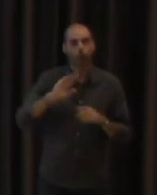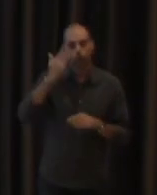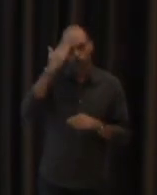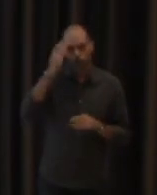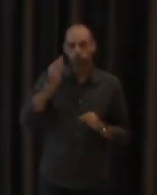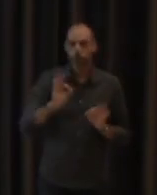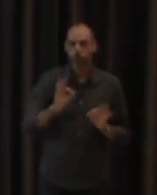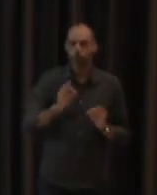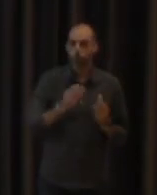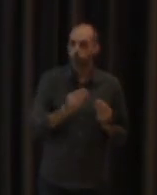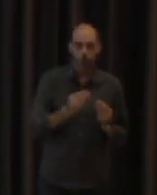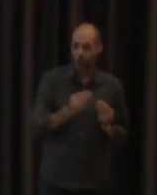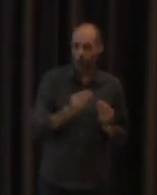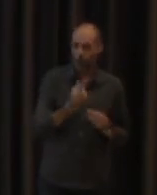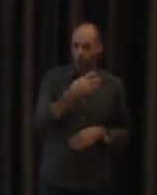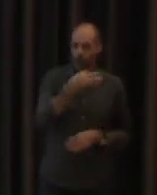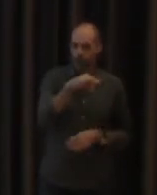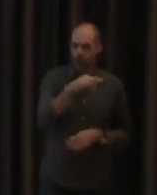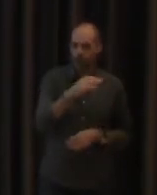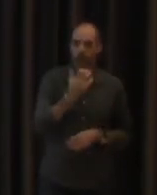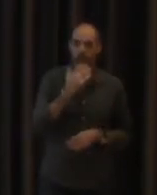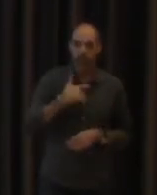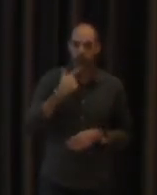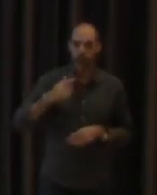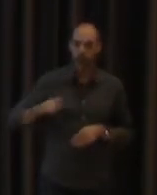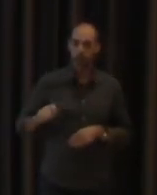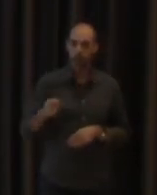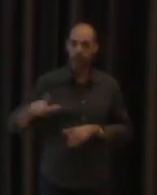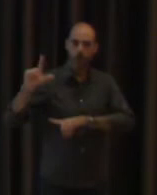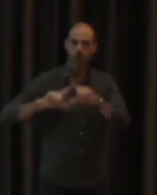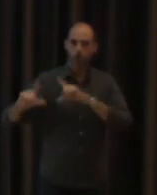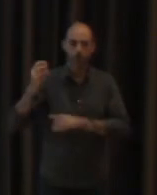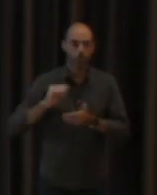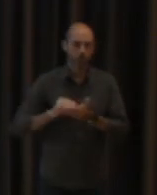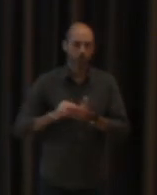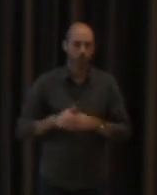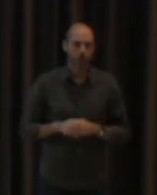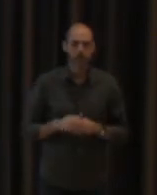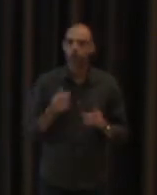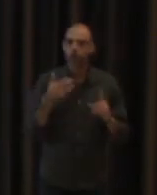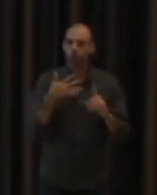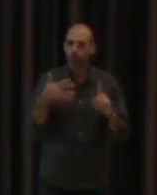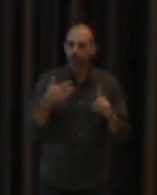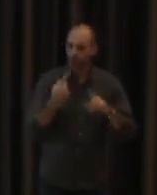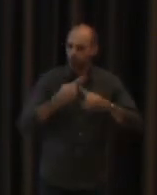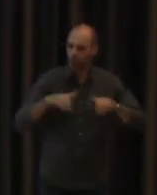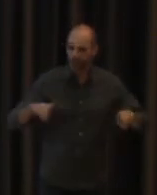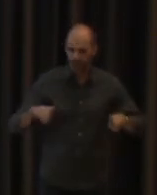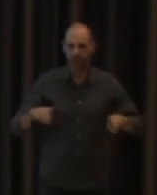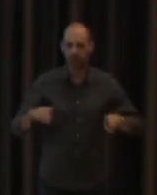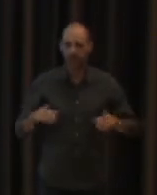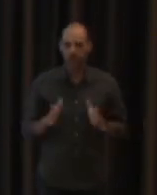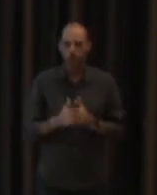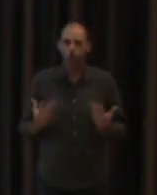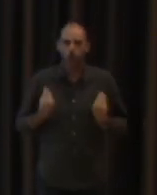sigui plural, d'un sol individu. Podem dir, en Pere viatja sovint. Per tant, és un predicat ben diferent del predicat conviure, però que en